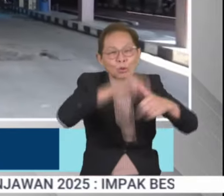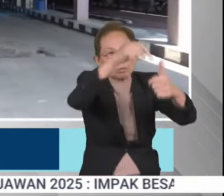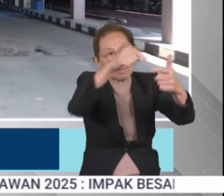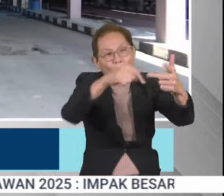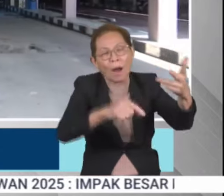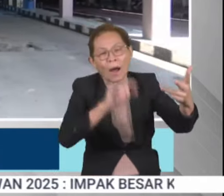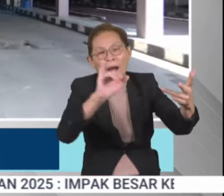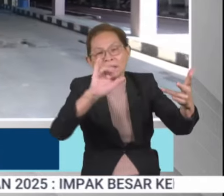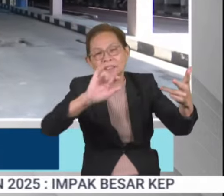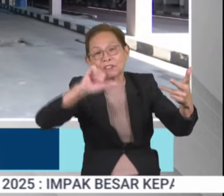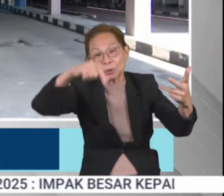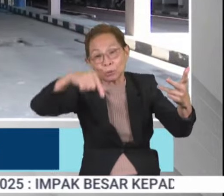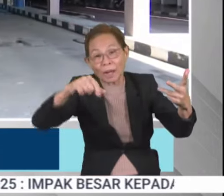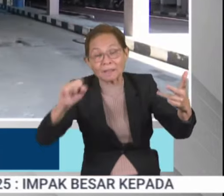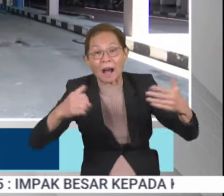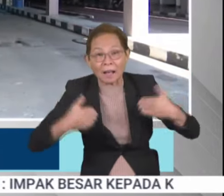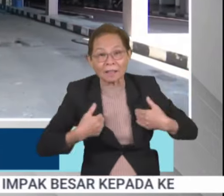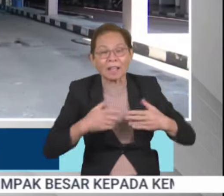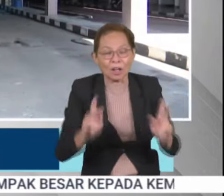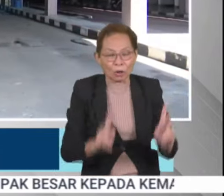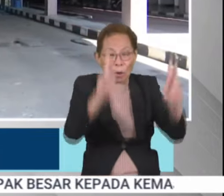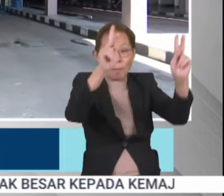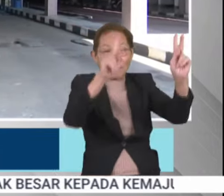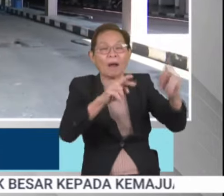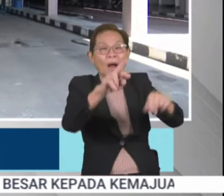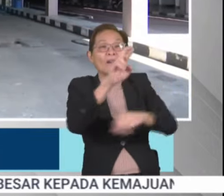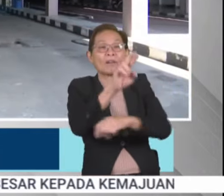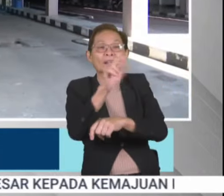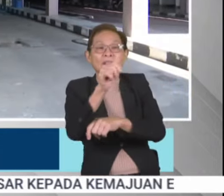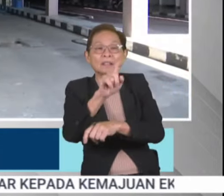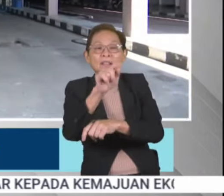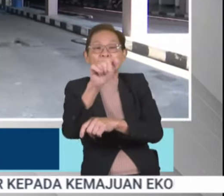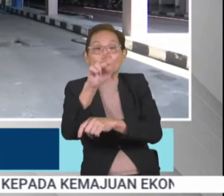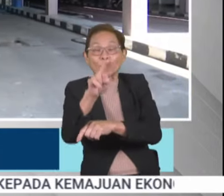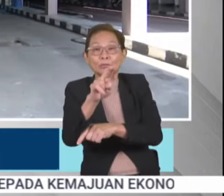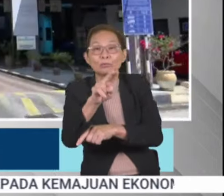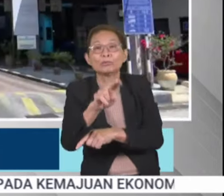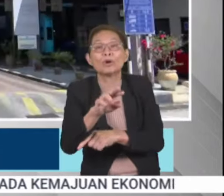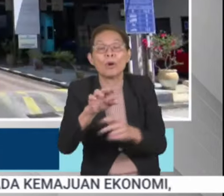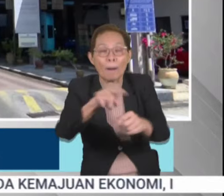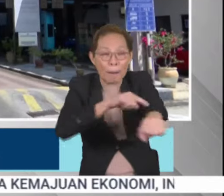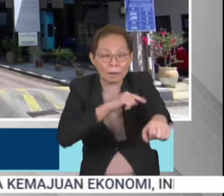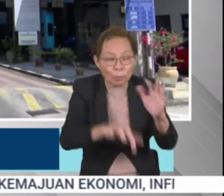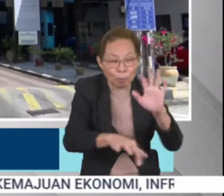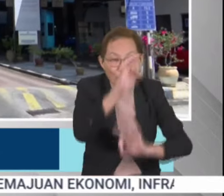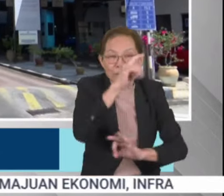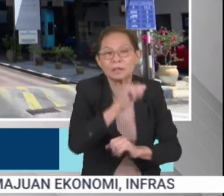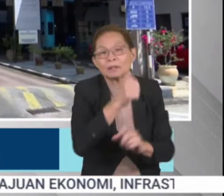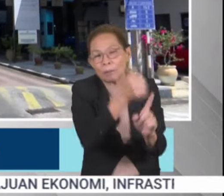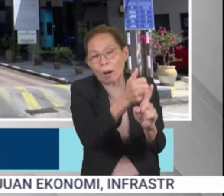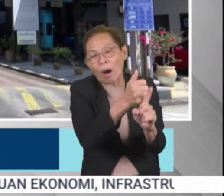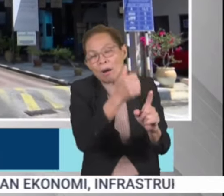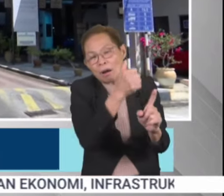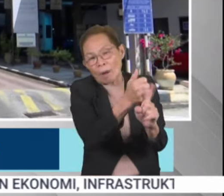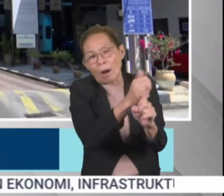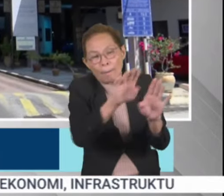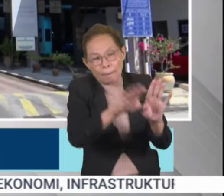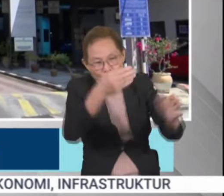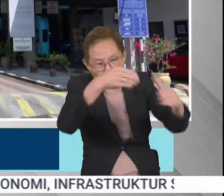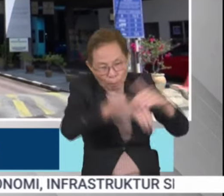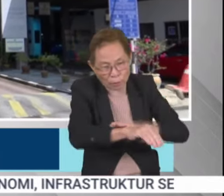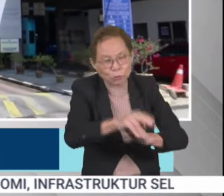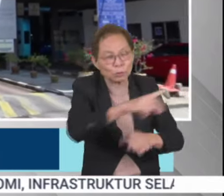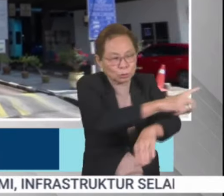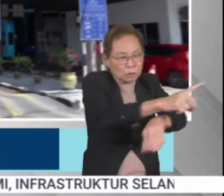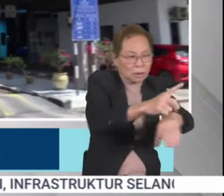Kompleks ICQS sedia ada. Kompleks ICQS Rantau Panjang dipilih kerana ia mempunyai ciri tersendiri iaitu melibatkan pintu masuk darat